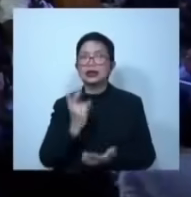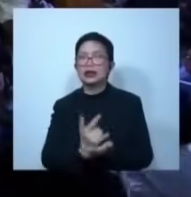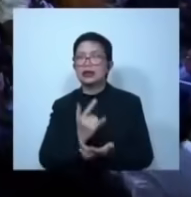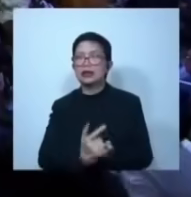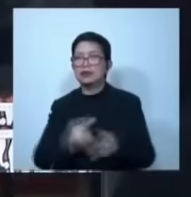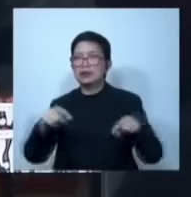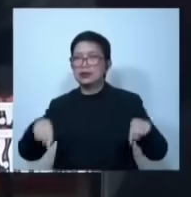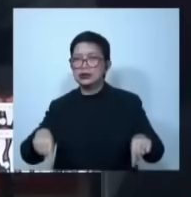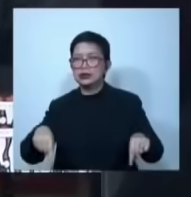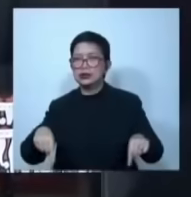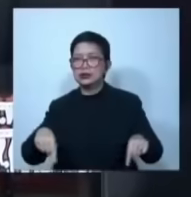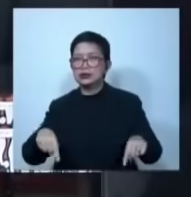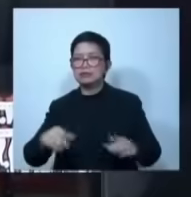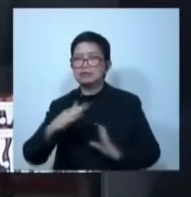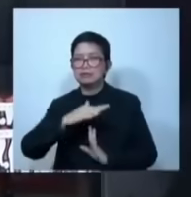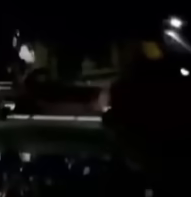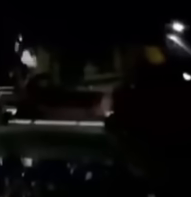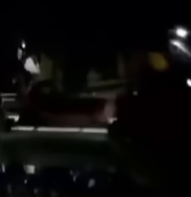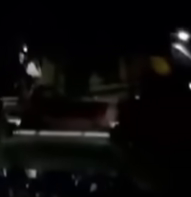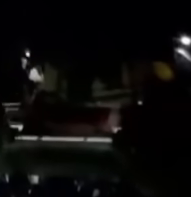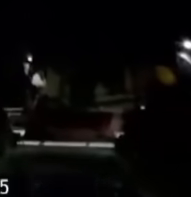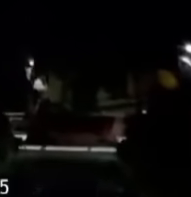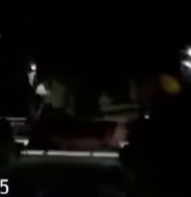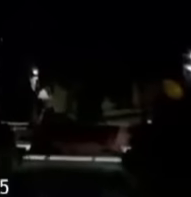bersama kami dan kami kembali sesaat